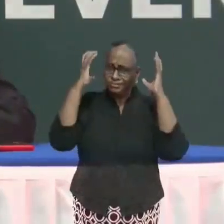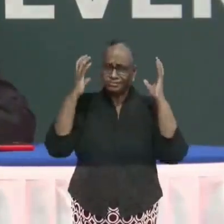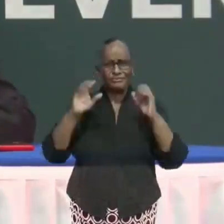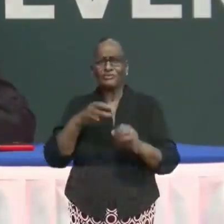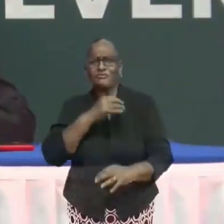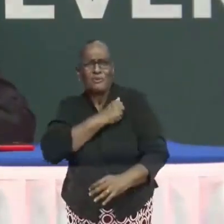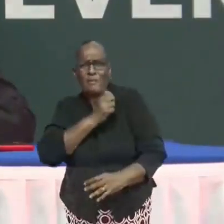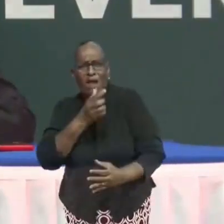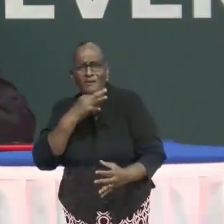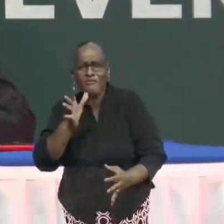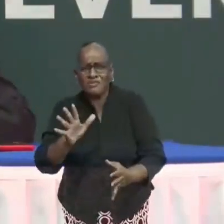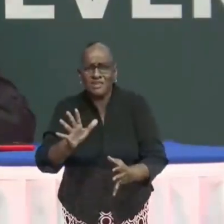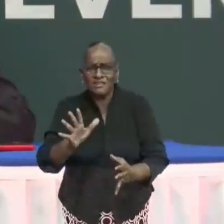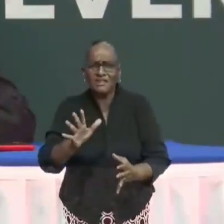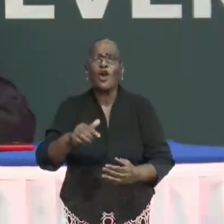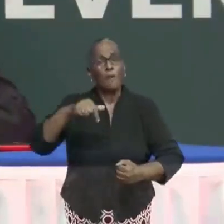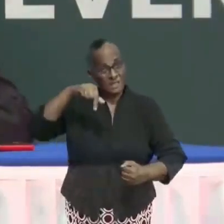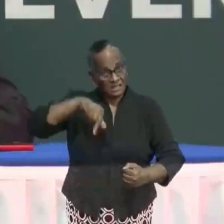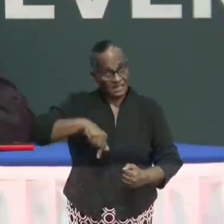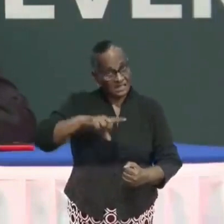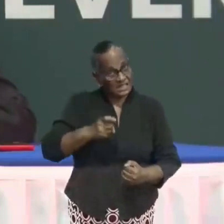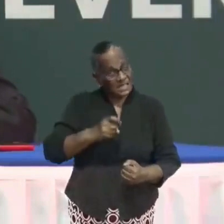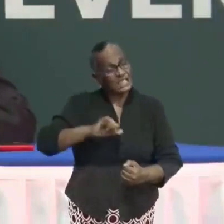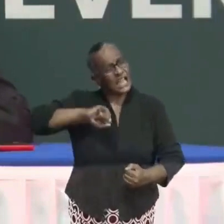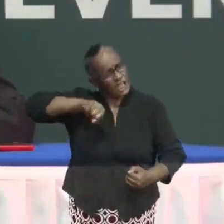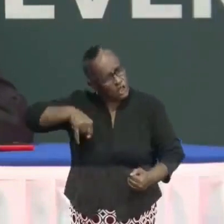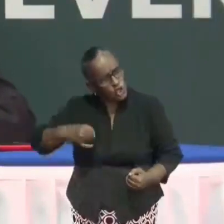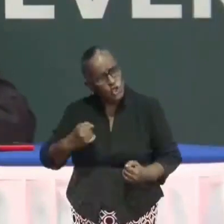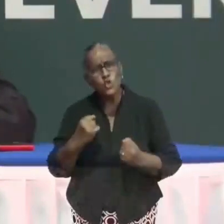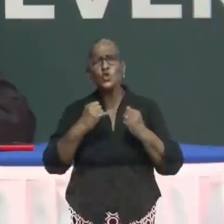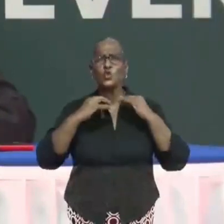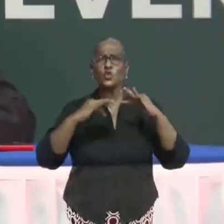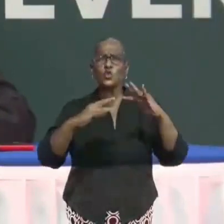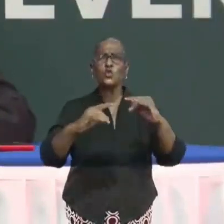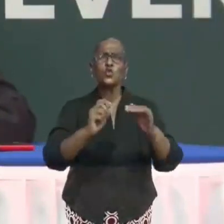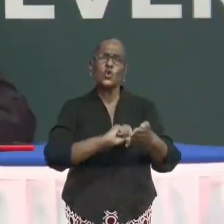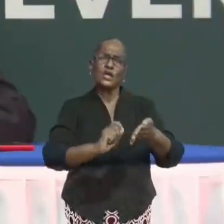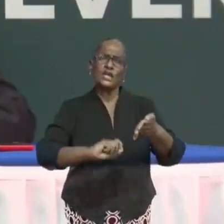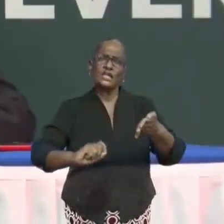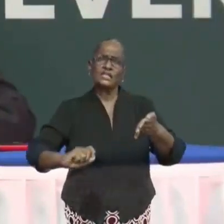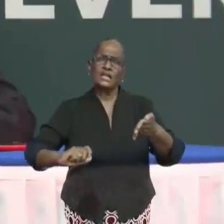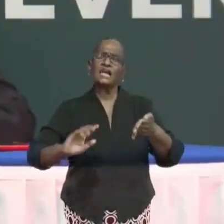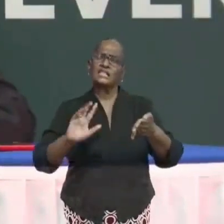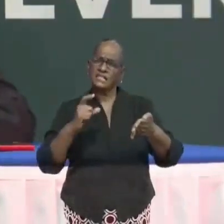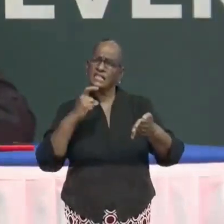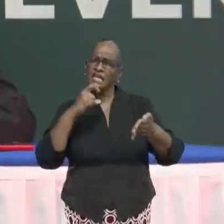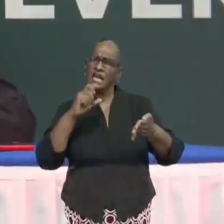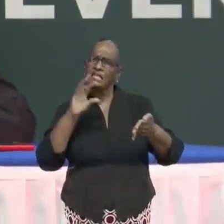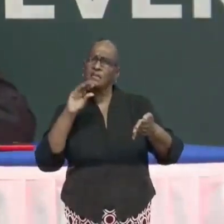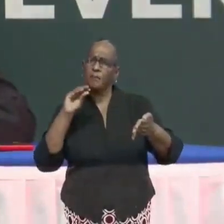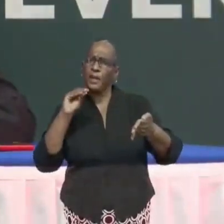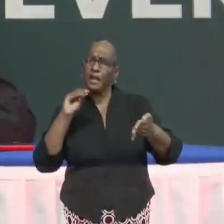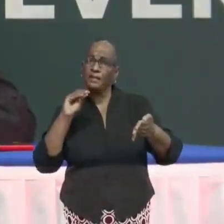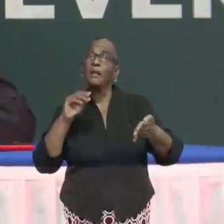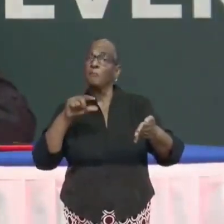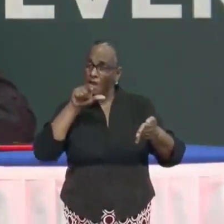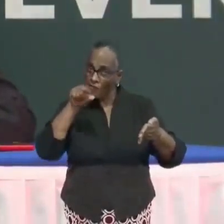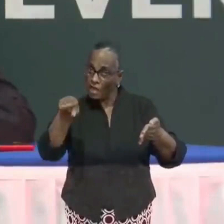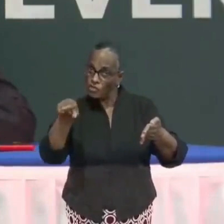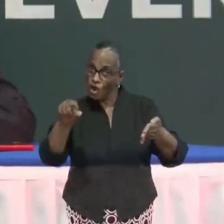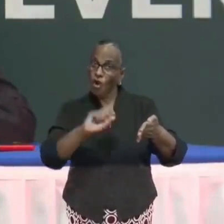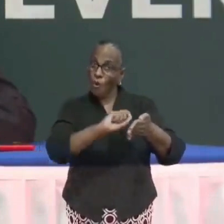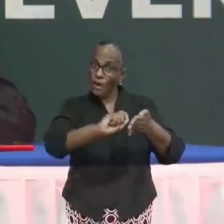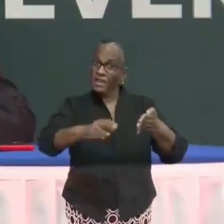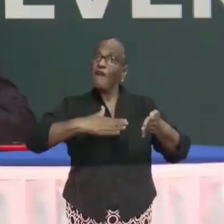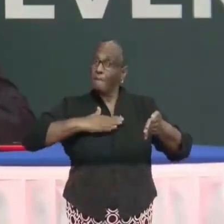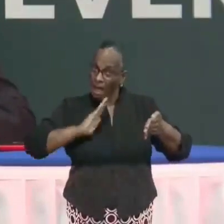mo tak opisi, over nieuw registratie, ma yu dat u ap yu gegevens na unu,